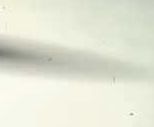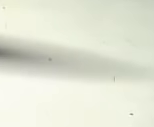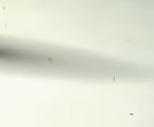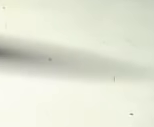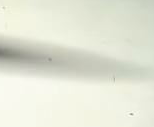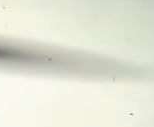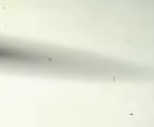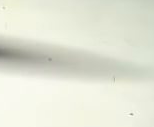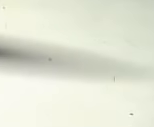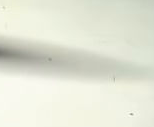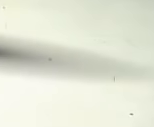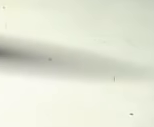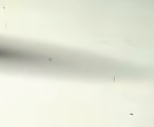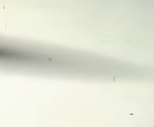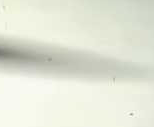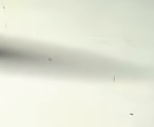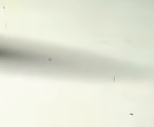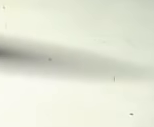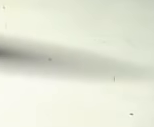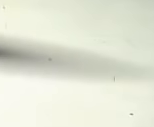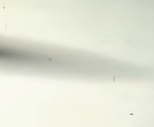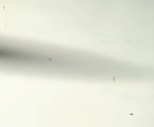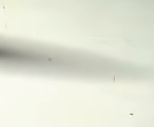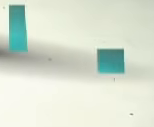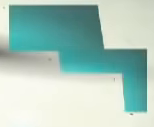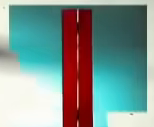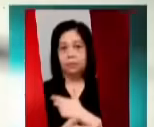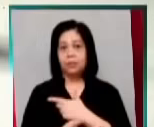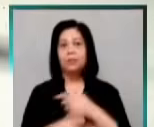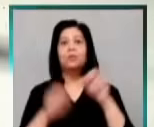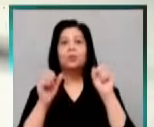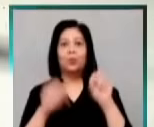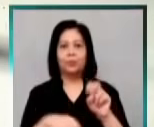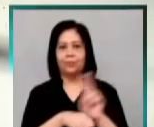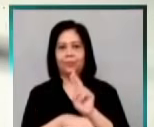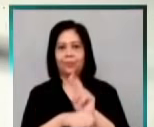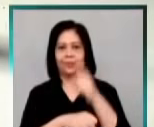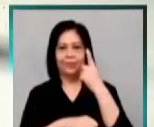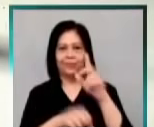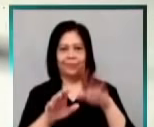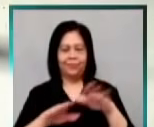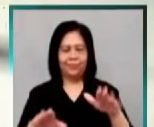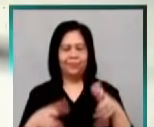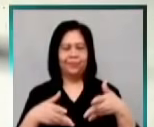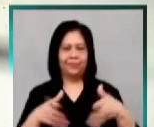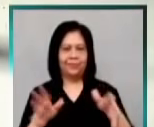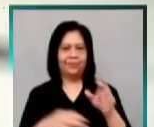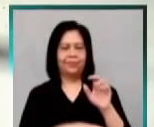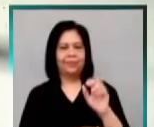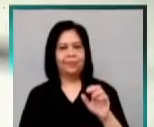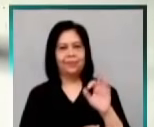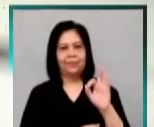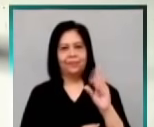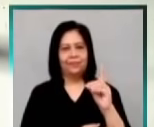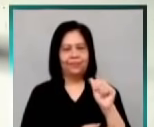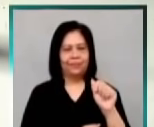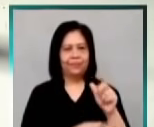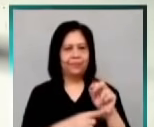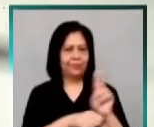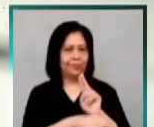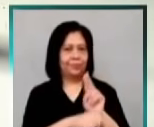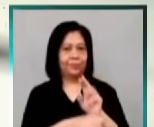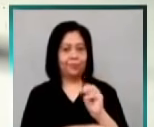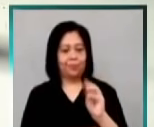May isa pang COVID vaccine na pwede na para sa mga bata. Pinayagan na ng ating Food and Drug Administration na magamit ang Moderna